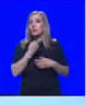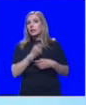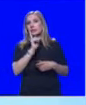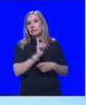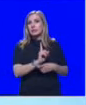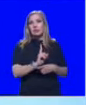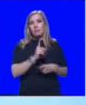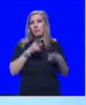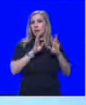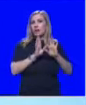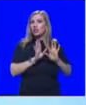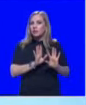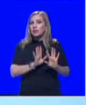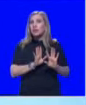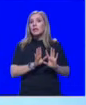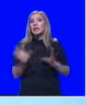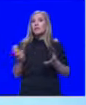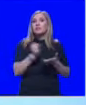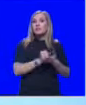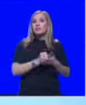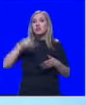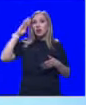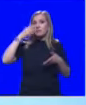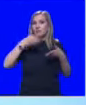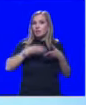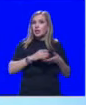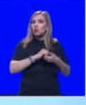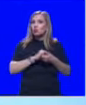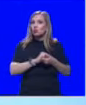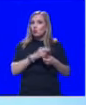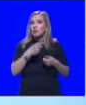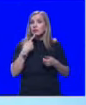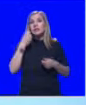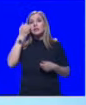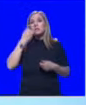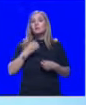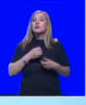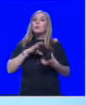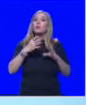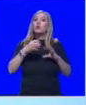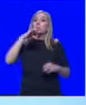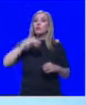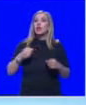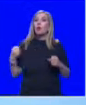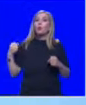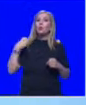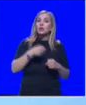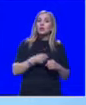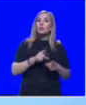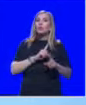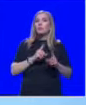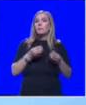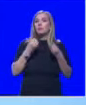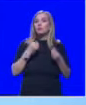послушни некадърници за шефове на службите, за да могат да използват службите за политически поръчки и удар по